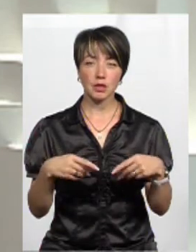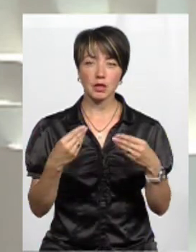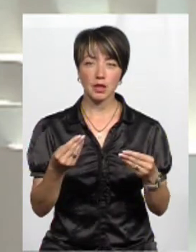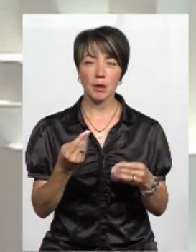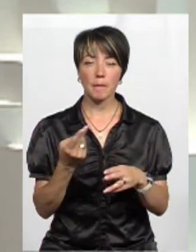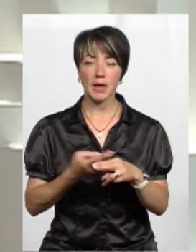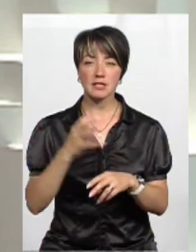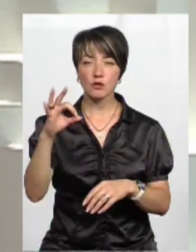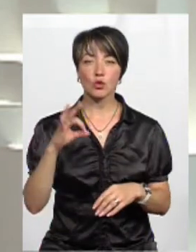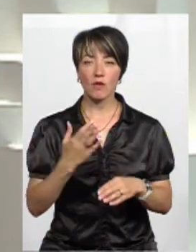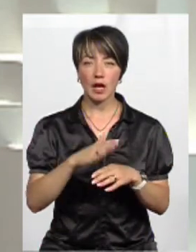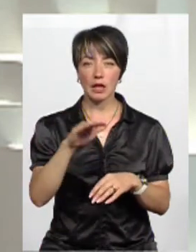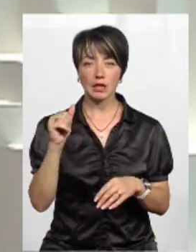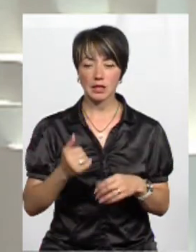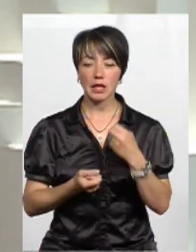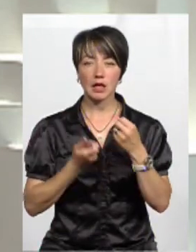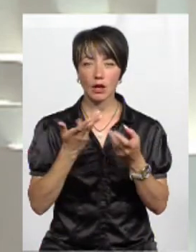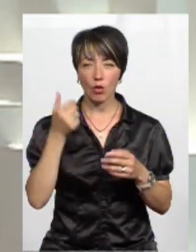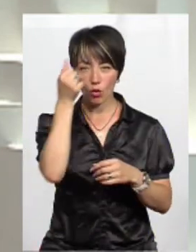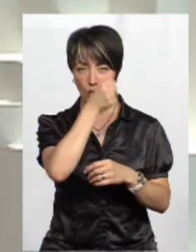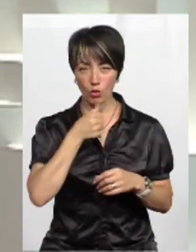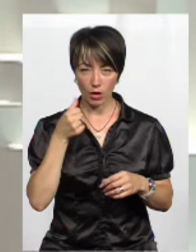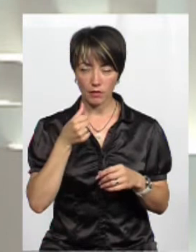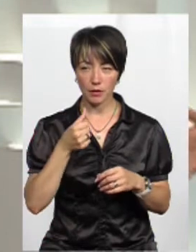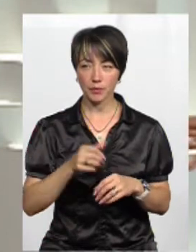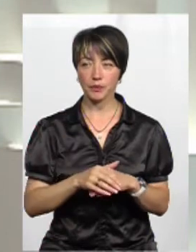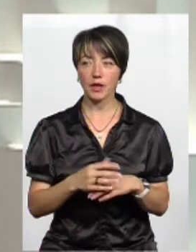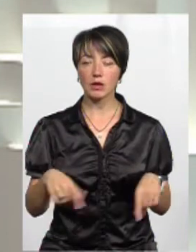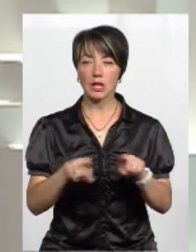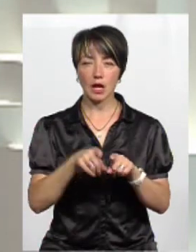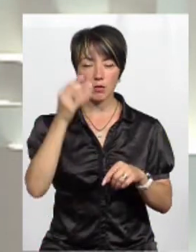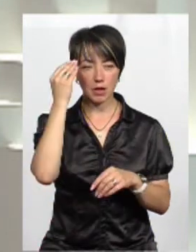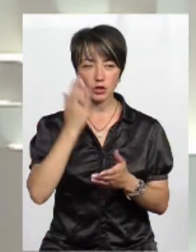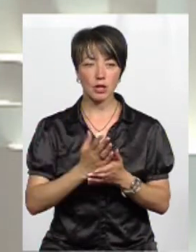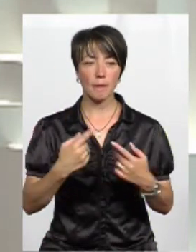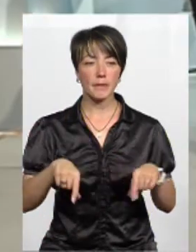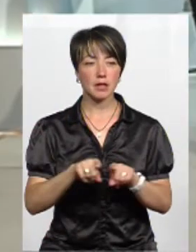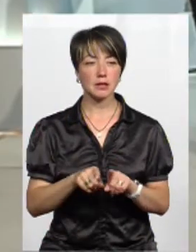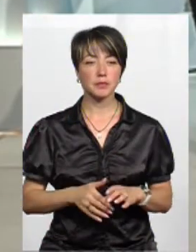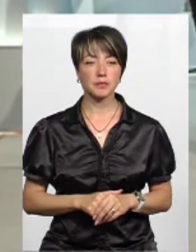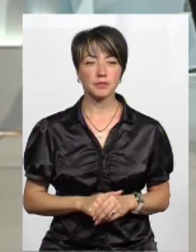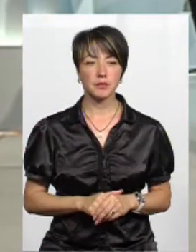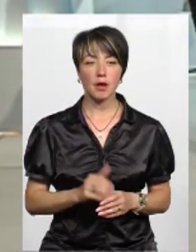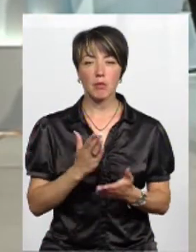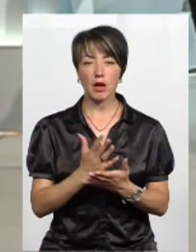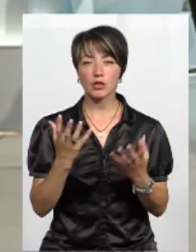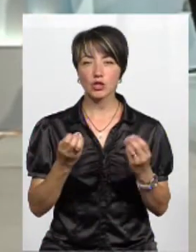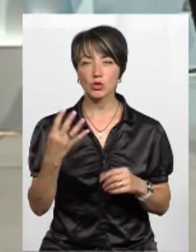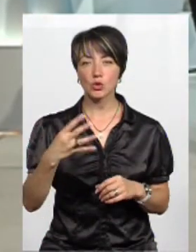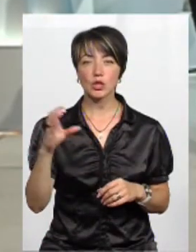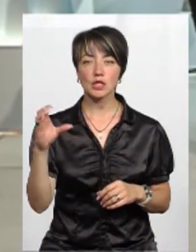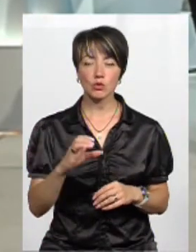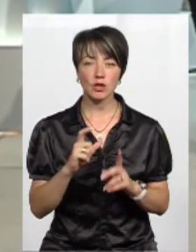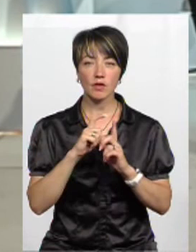надання безвідсоткових кредитів впродовж кількох років. Тобто, ось таке бачення партії. Угу. Ви маєте ще